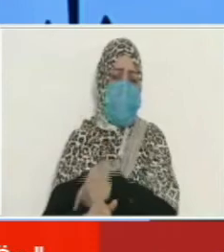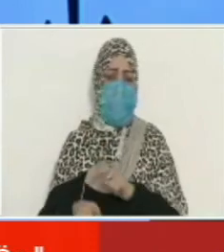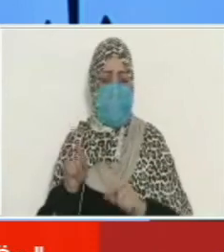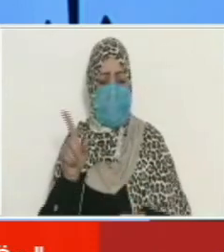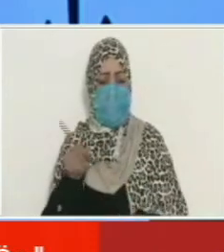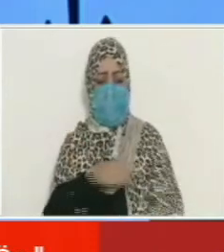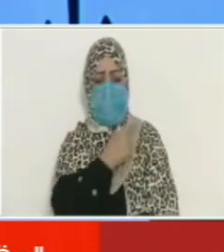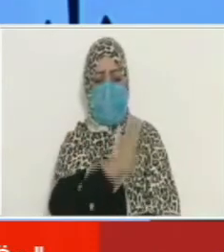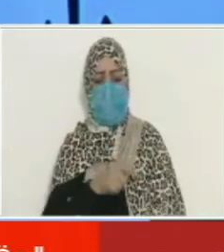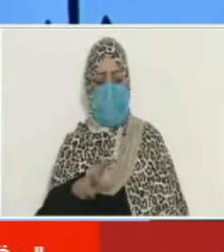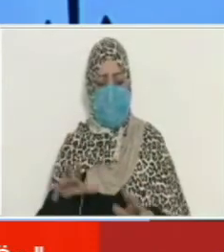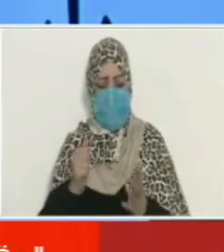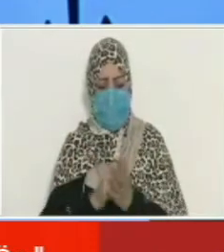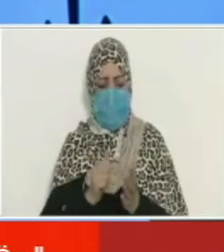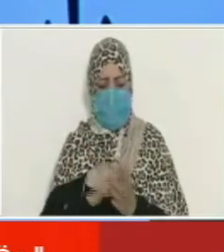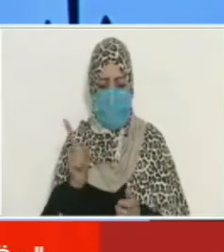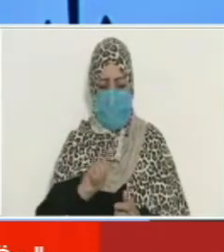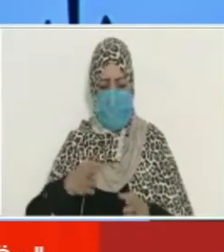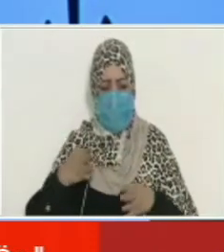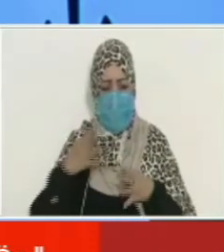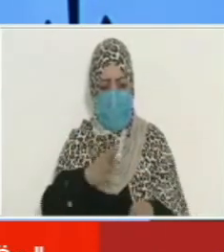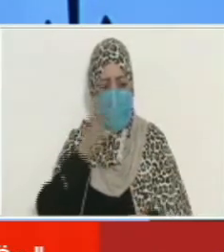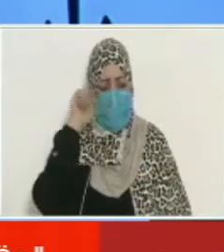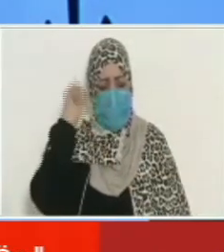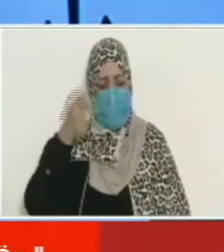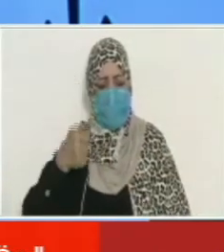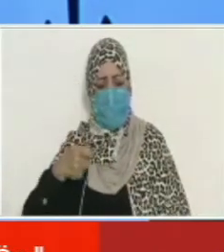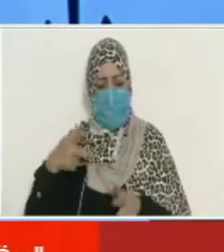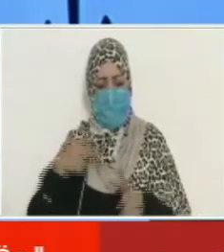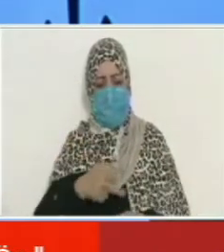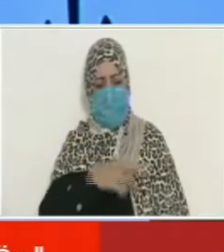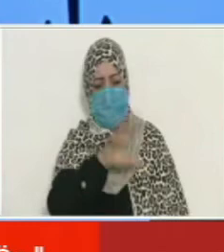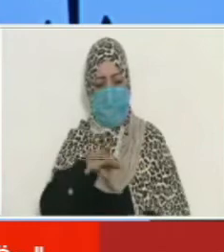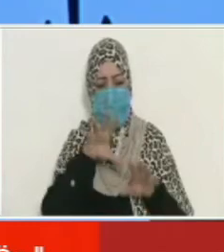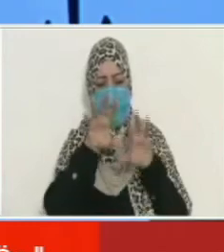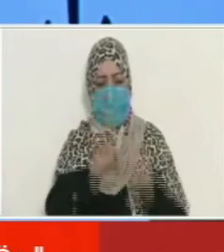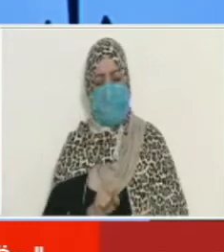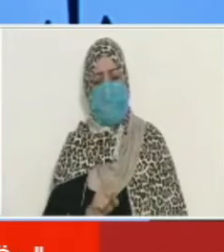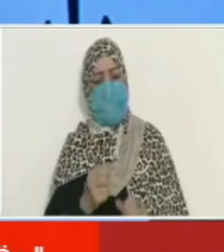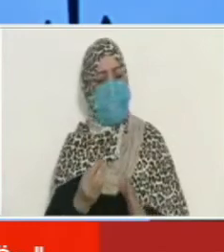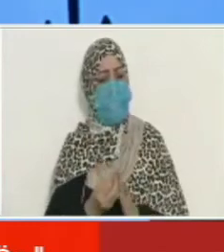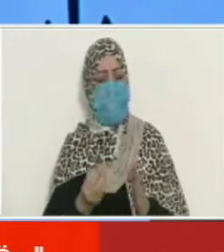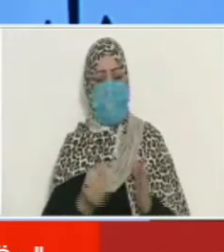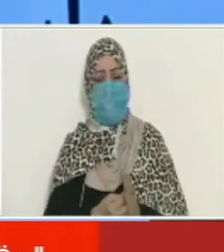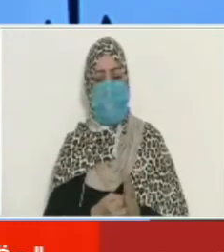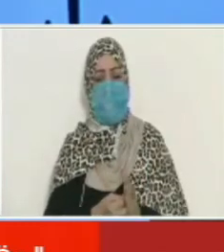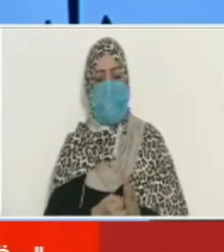تهمة إرهاب وتهمة كذا وكذا، وألصقت عليهم التهم وحوربوا وأخرجوا من ديارهم بغير